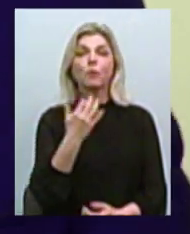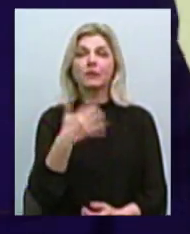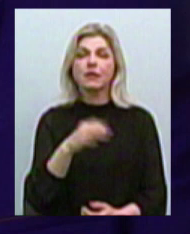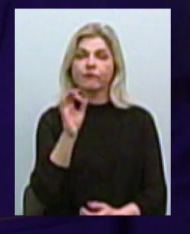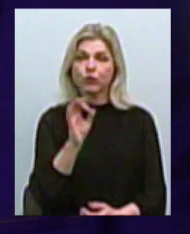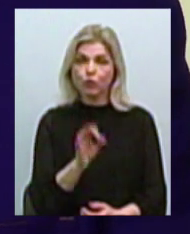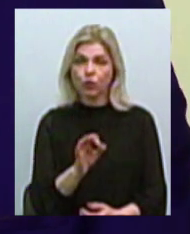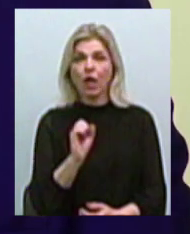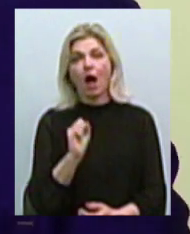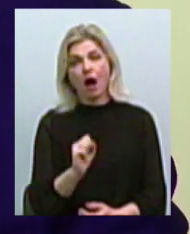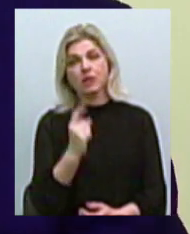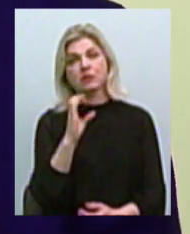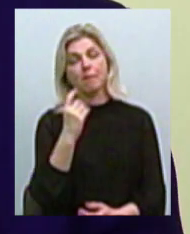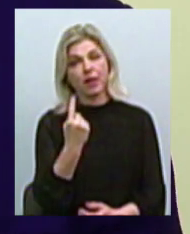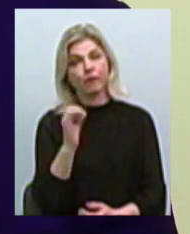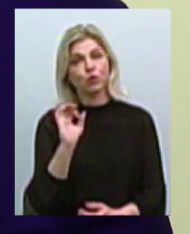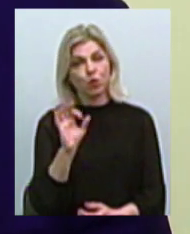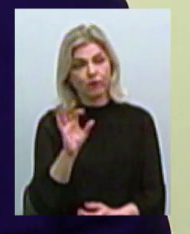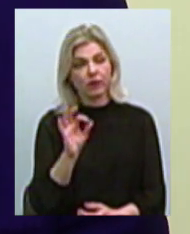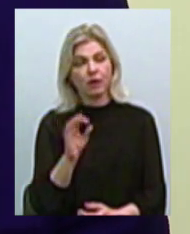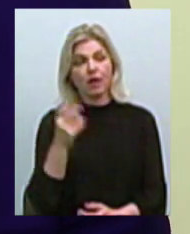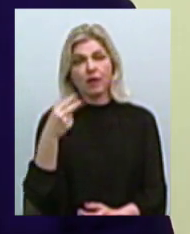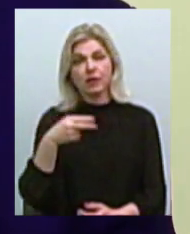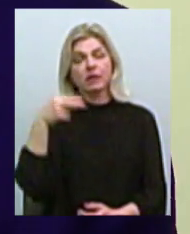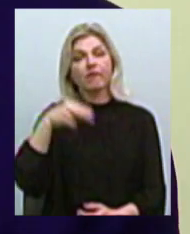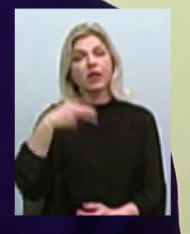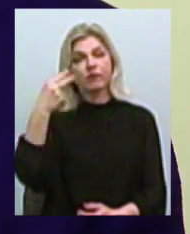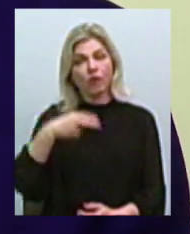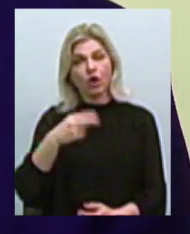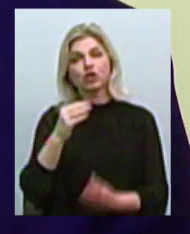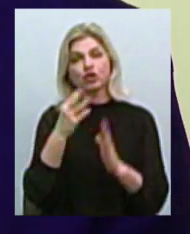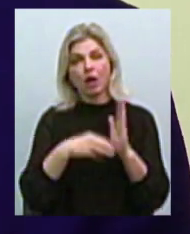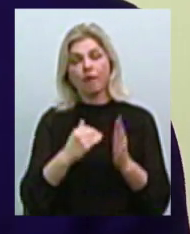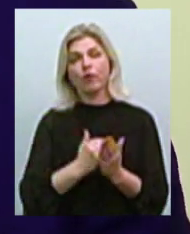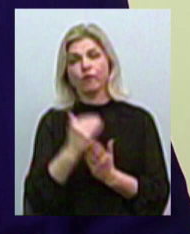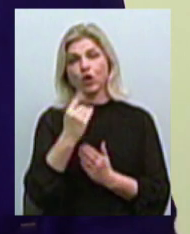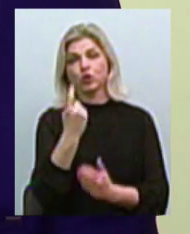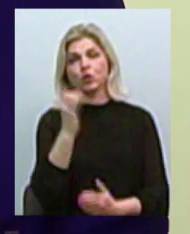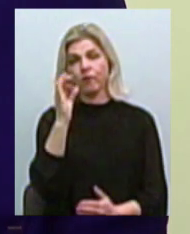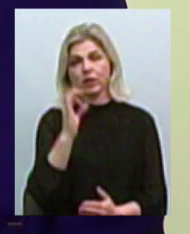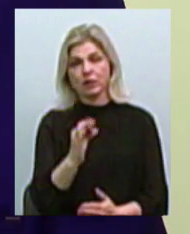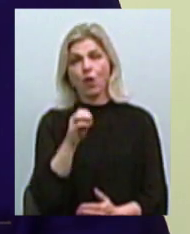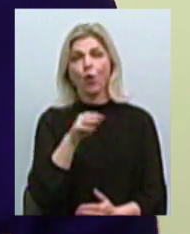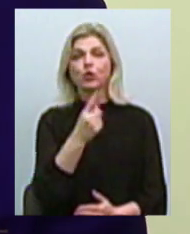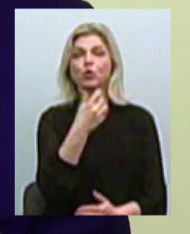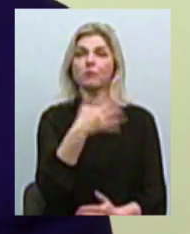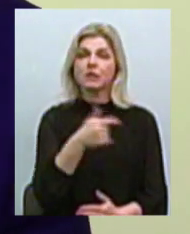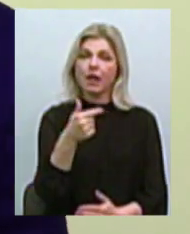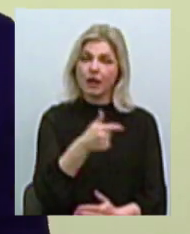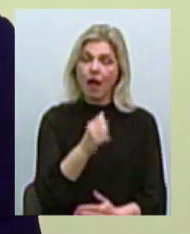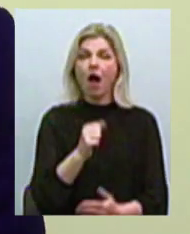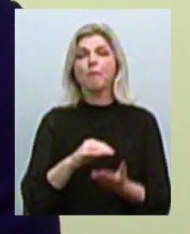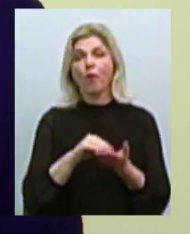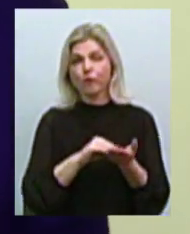вже з 1 жовтня 2020 року цей штраф виросте до 100%, до цих 150 гривень, а